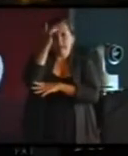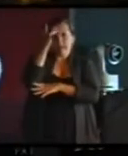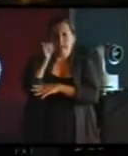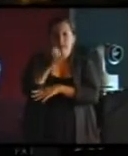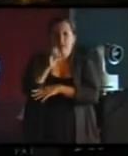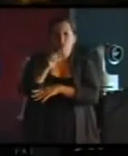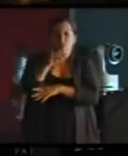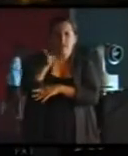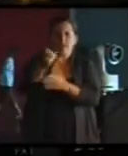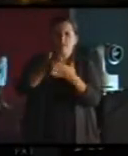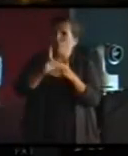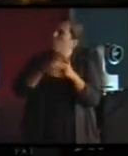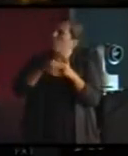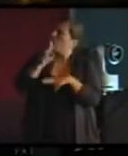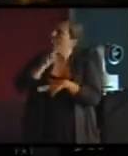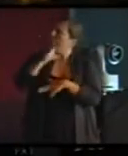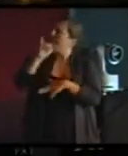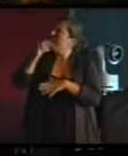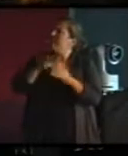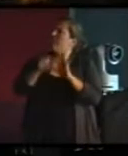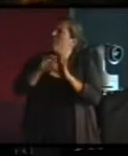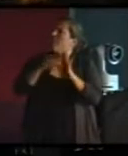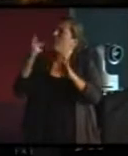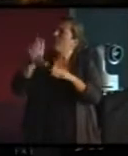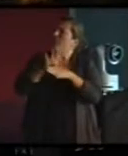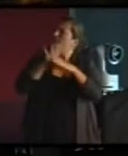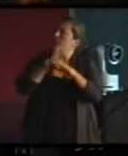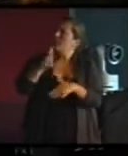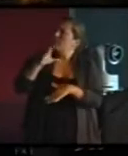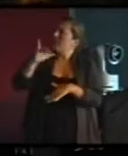c'est UCI, je crois, le code des images.